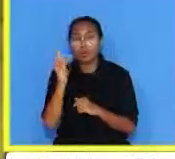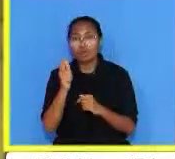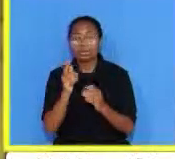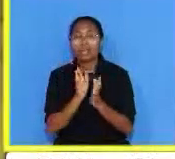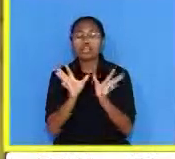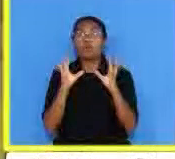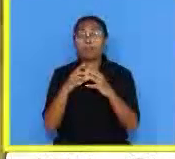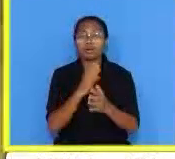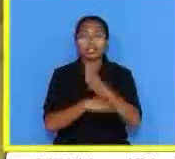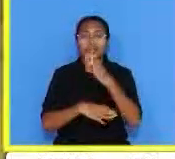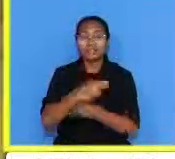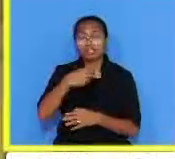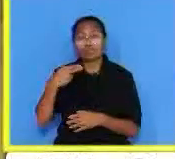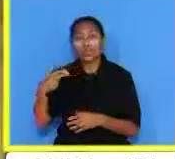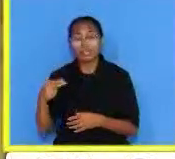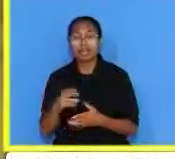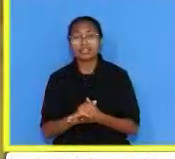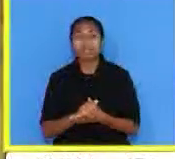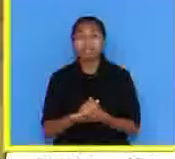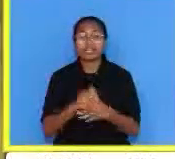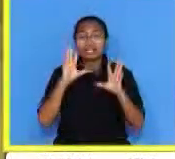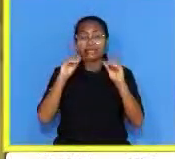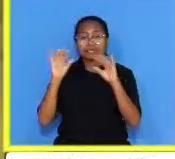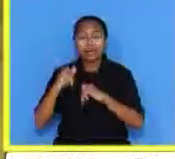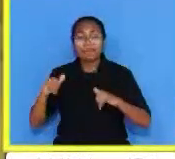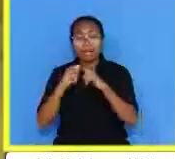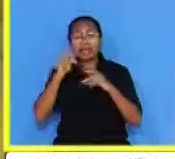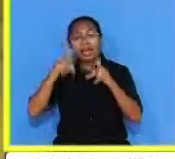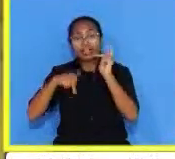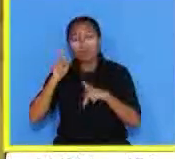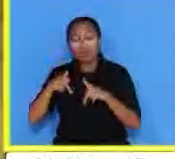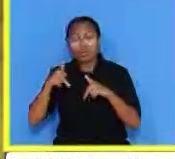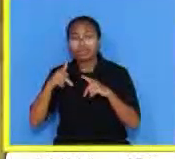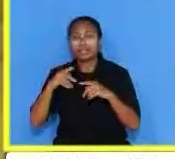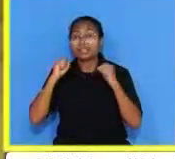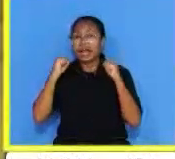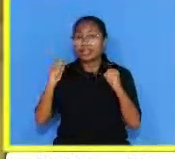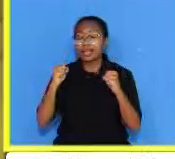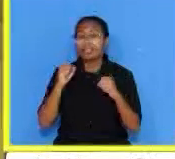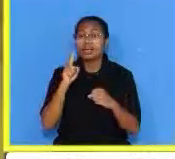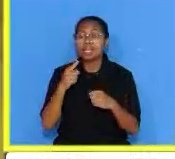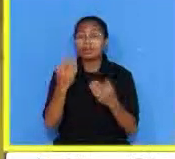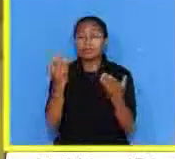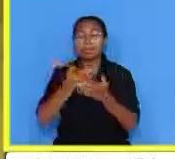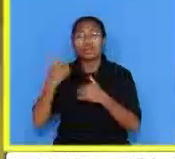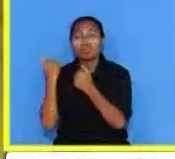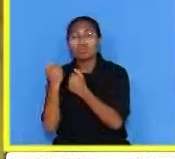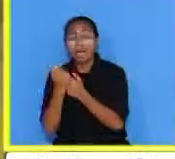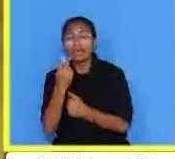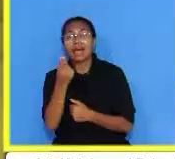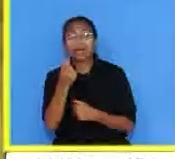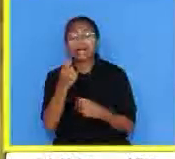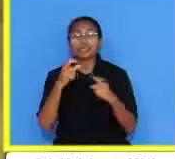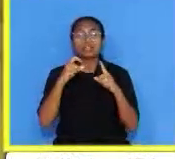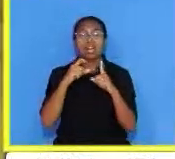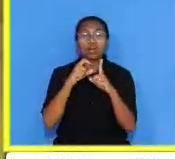Difabel atau SIGAP Indonesia bekerjasama dengan Dinas Kesehatan Provinsi Nusa Tenggara Timur atas dukungan dana dari Uni Eropa. Proyek